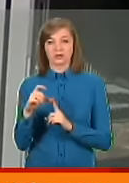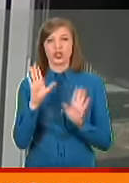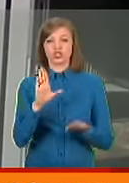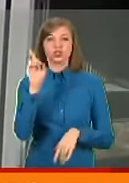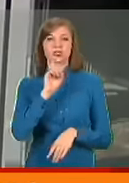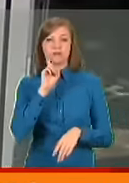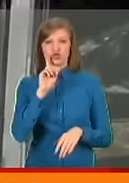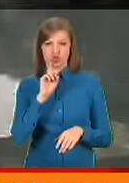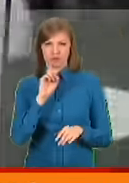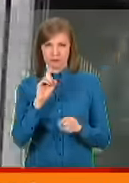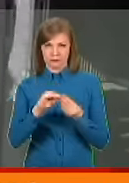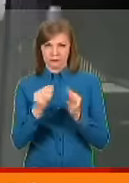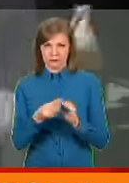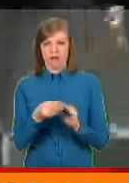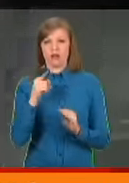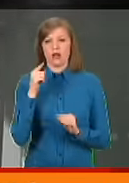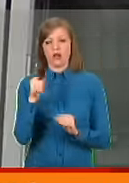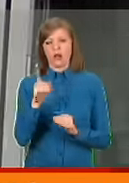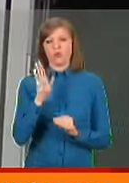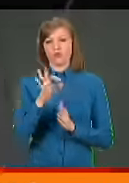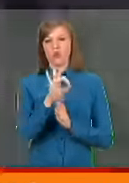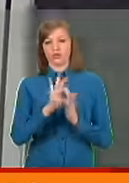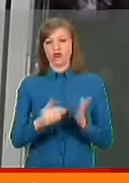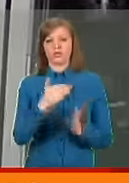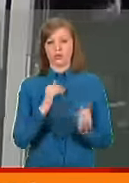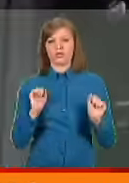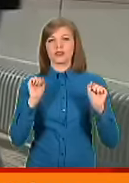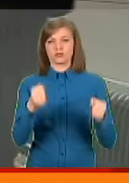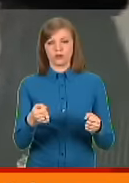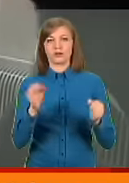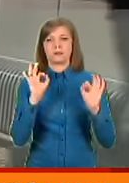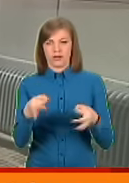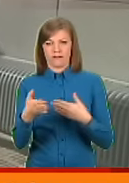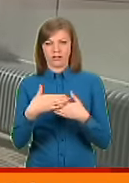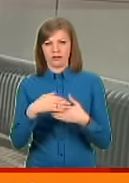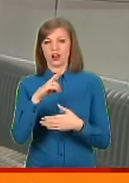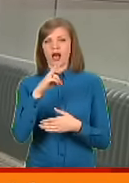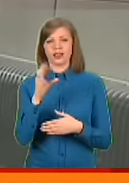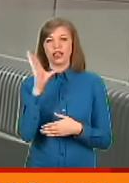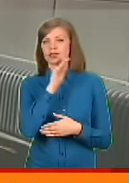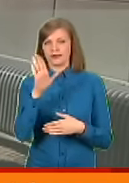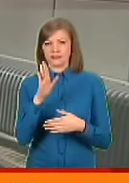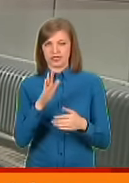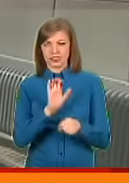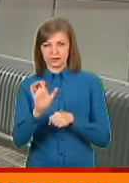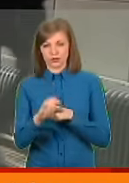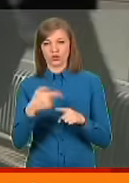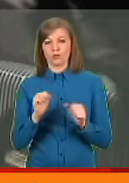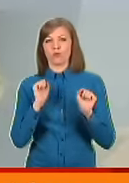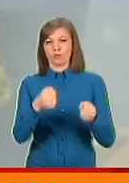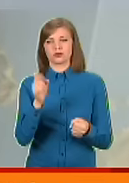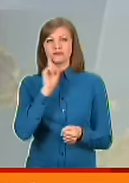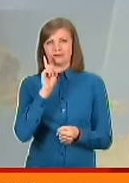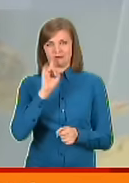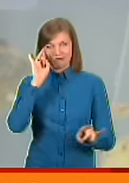лише тимчасові незручності. Вони, мовляв, одразу хотіли встановити належні двері, але їх не встигли виготовити, тож поставили, що